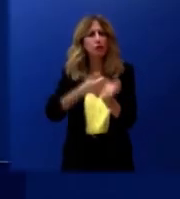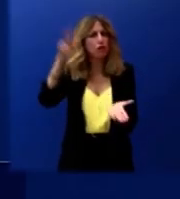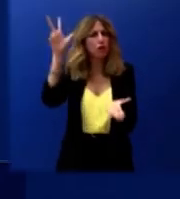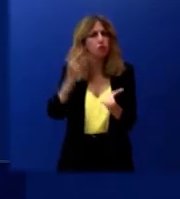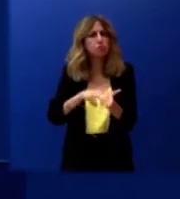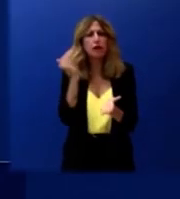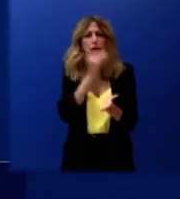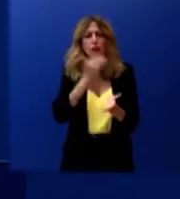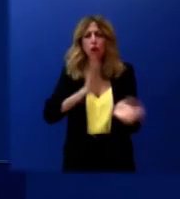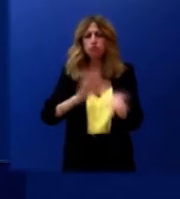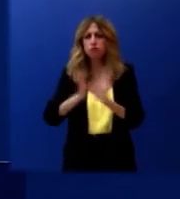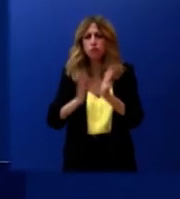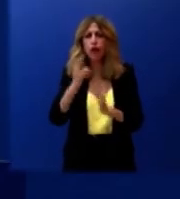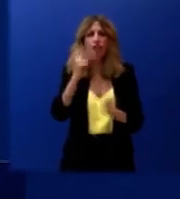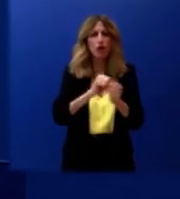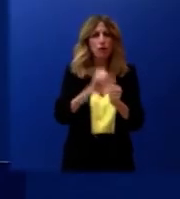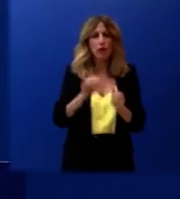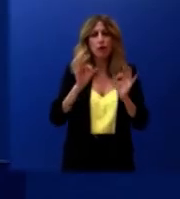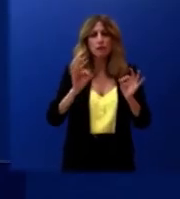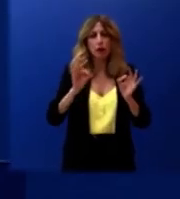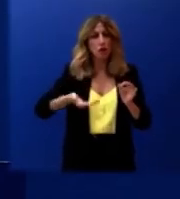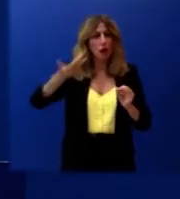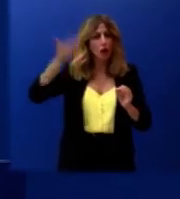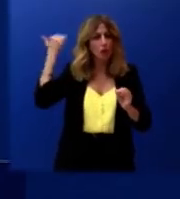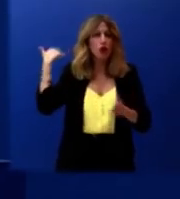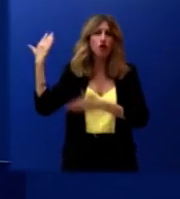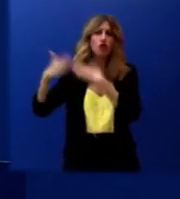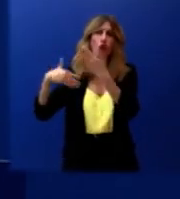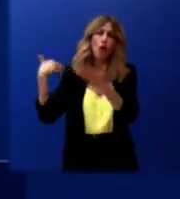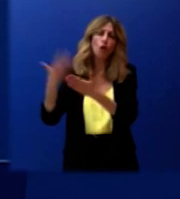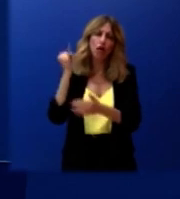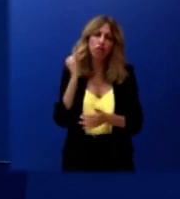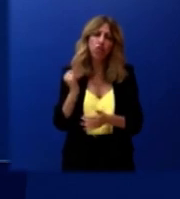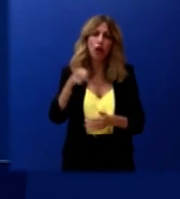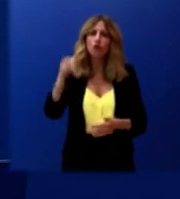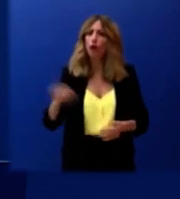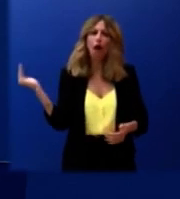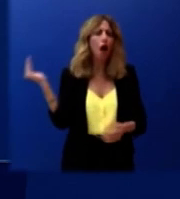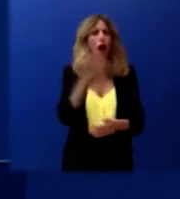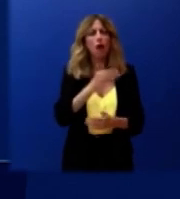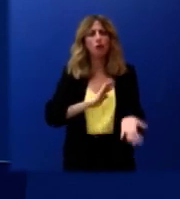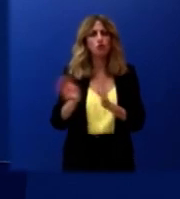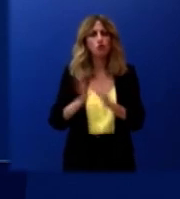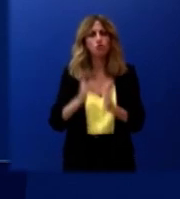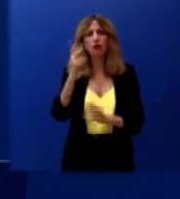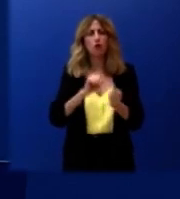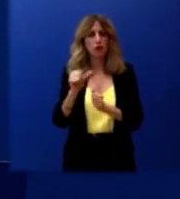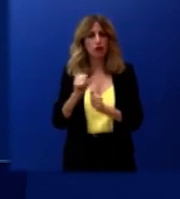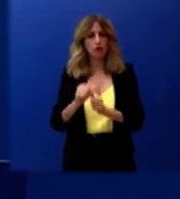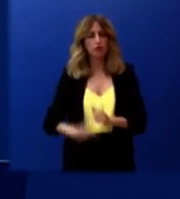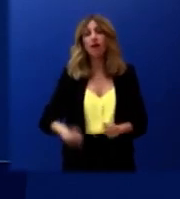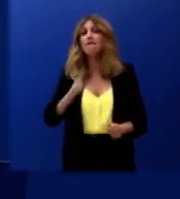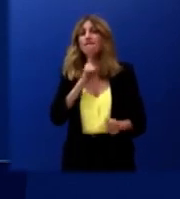και ταυτόχρονα εξακολουθούμε να προσέχουμε έτσι ώστε, όπως τόνισε ο Πρωθυπουργός Κυριάκος Μητσοτάκης, να έχουμε φέτος ένα